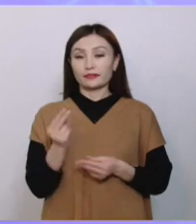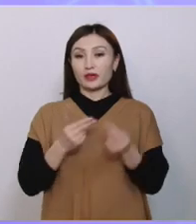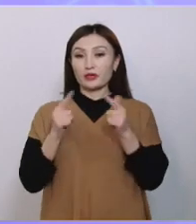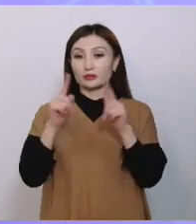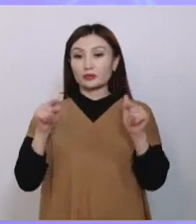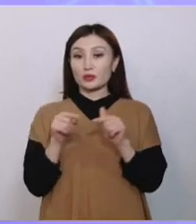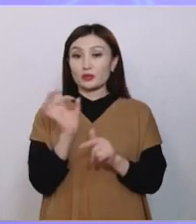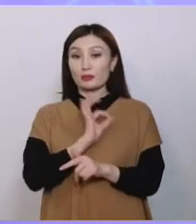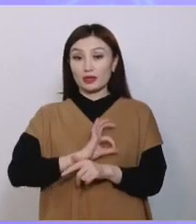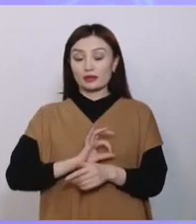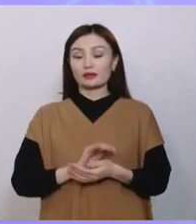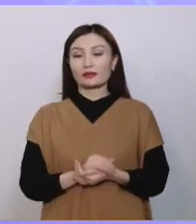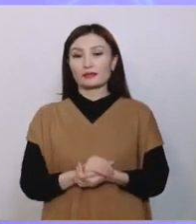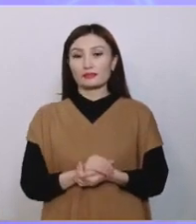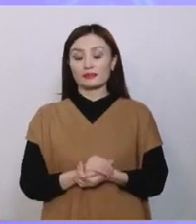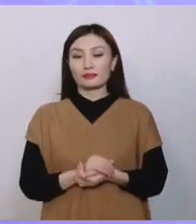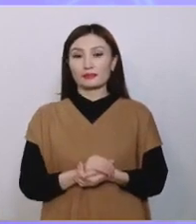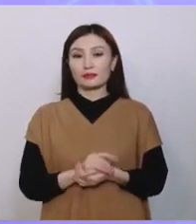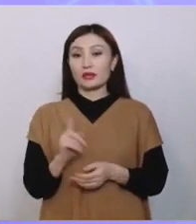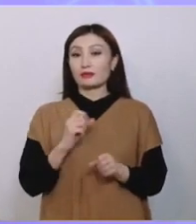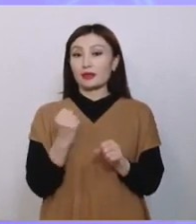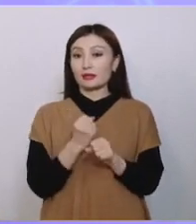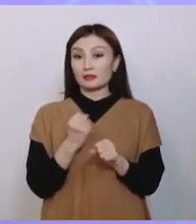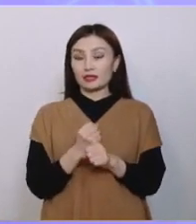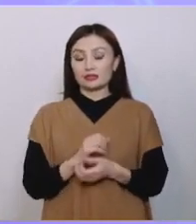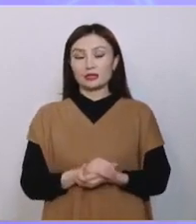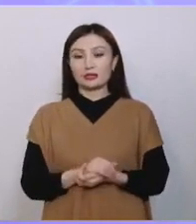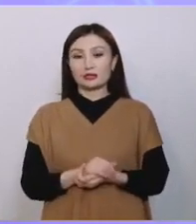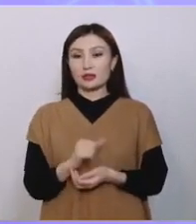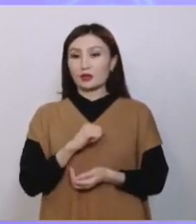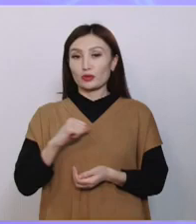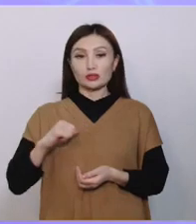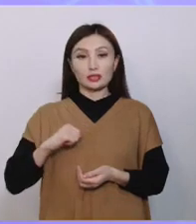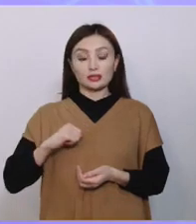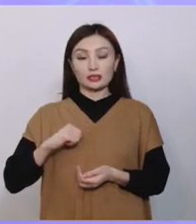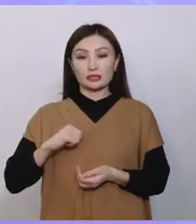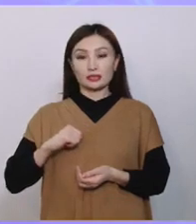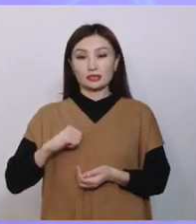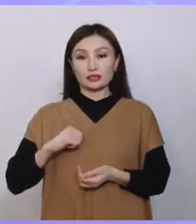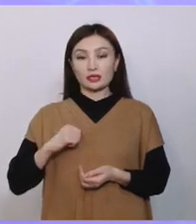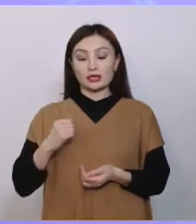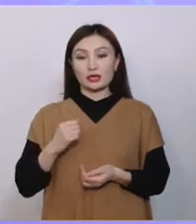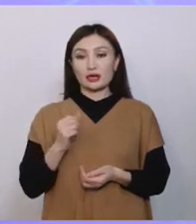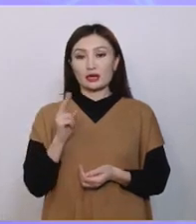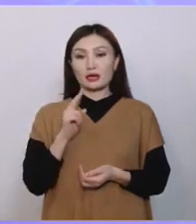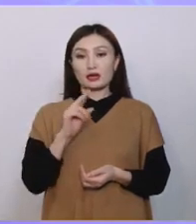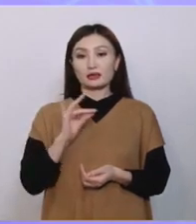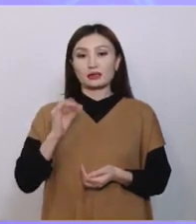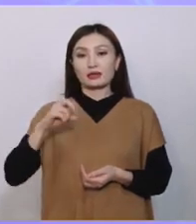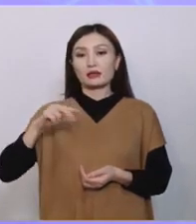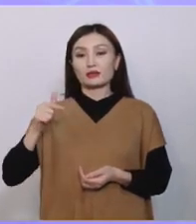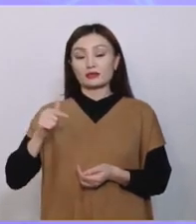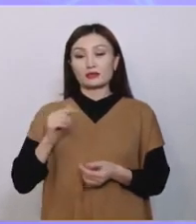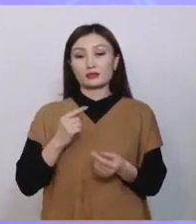Сүреттерді пайдаланғыла балдар. Емне қылып жатышат? Өз алдың арча аңгеме түзгілі.